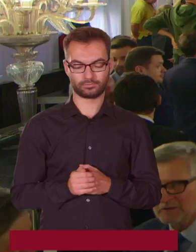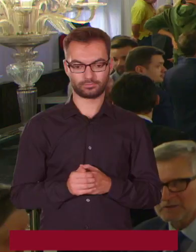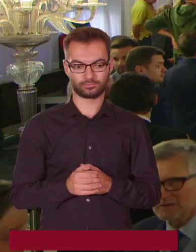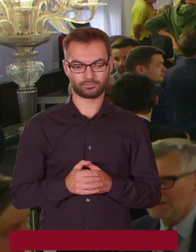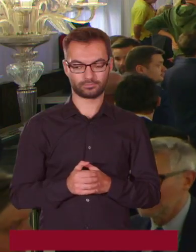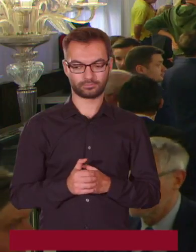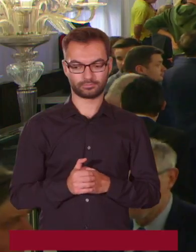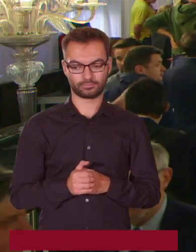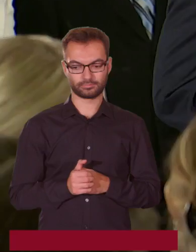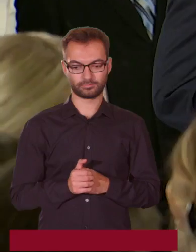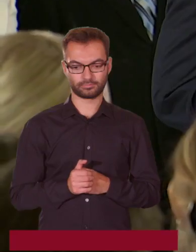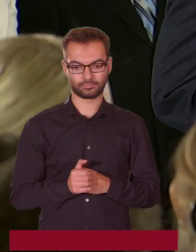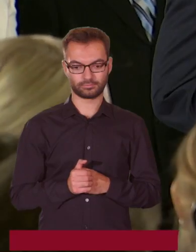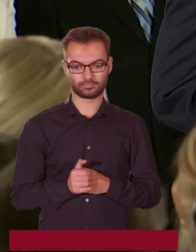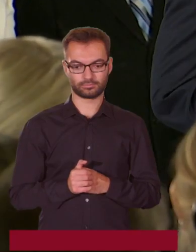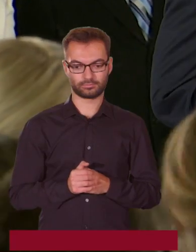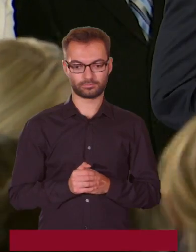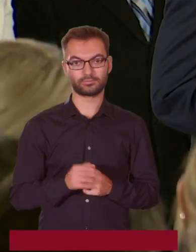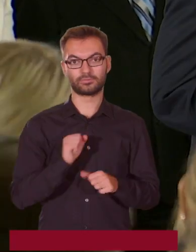Czy jest na sali pan poseł Rafał Szymon Grupiński?